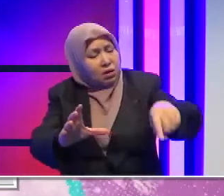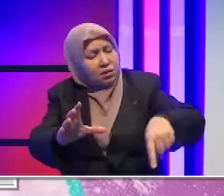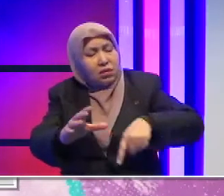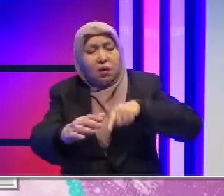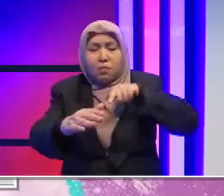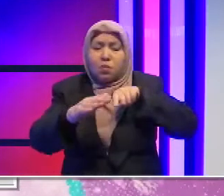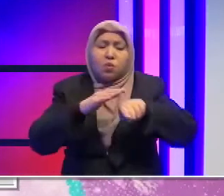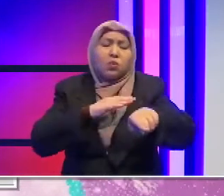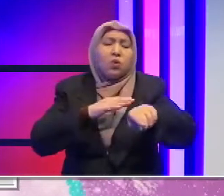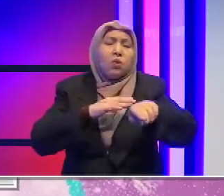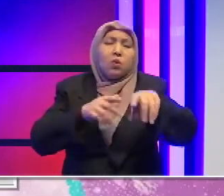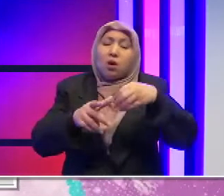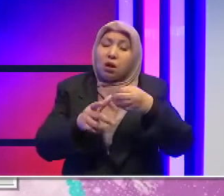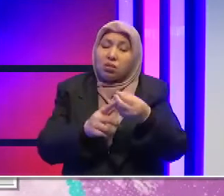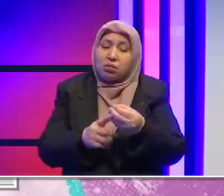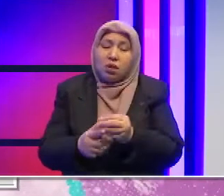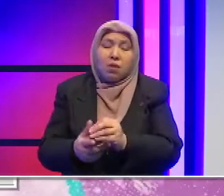ثم قتلوا